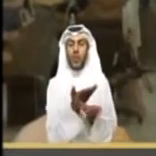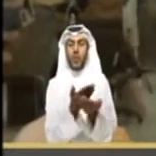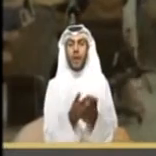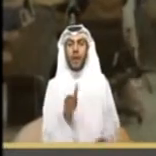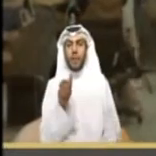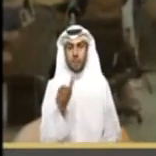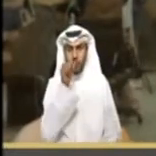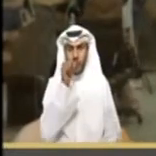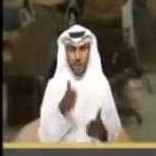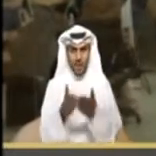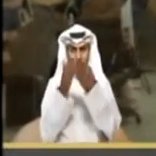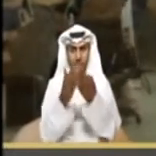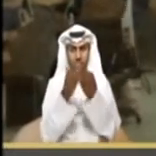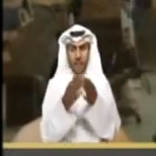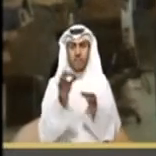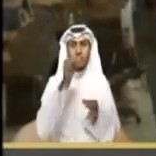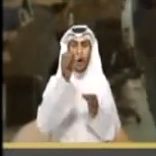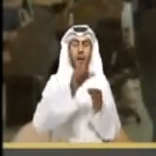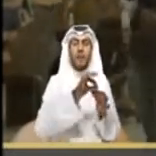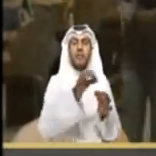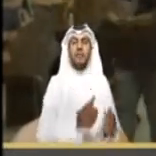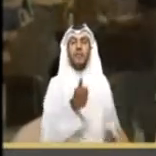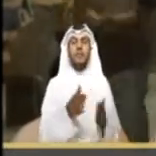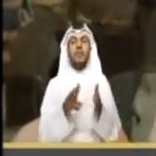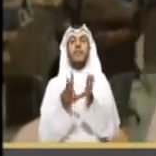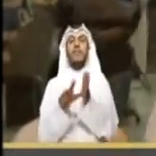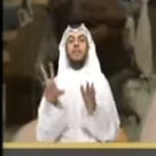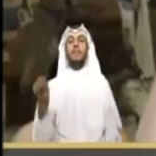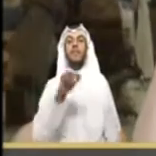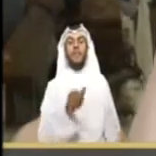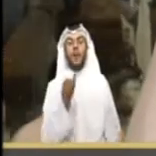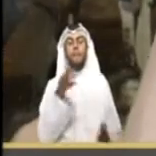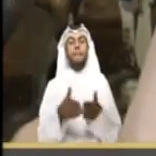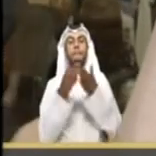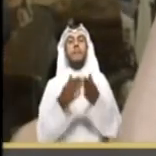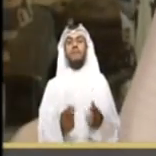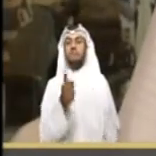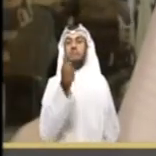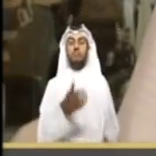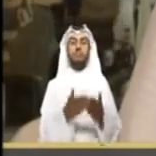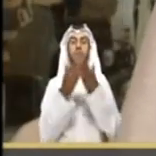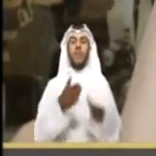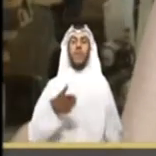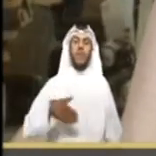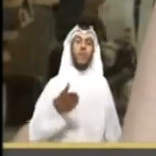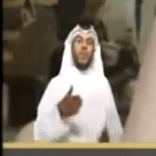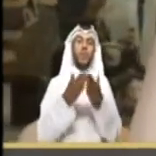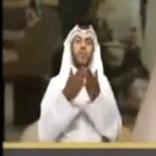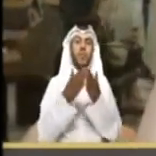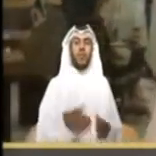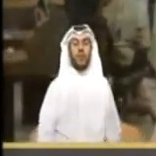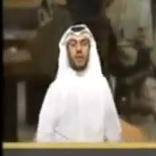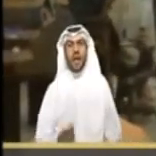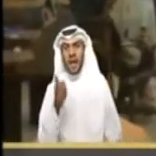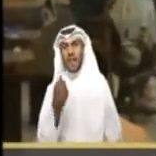معظم مناطقنا السكنية إما قريبة إما على المنطقة البحرية. هذا كمثال الاهتمام باستخدام الإشارات